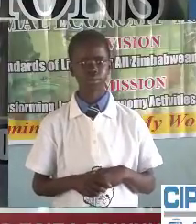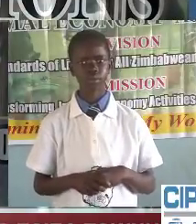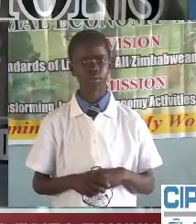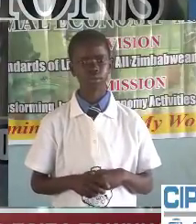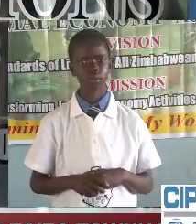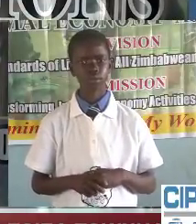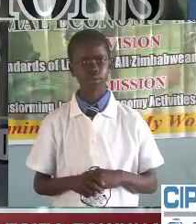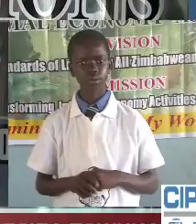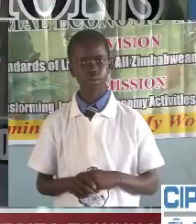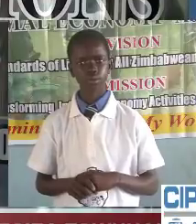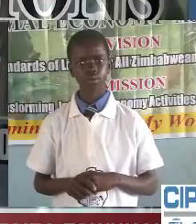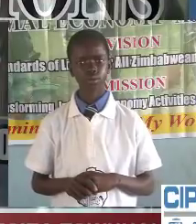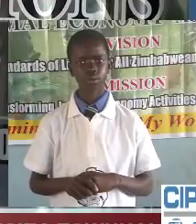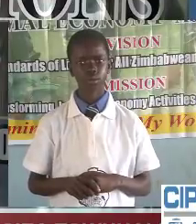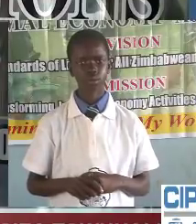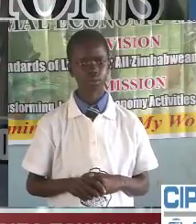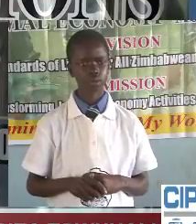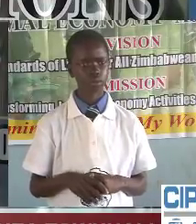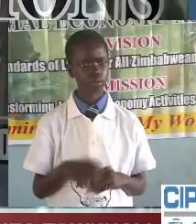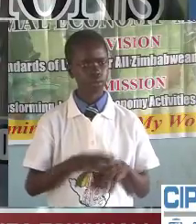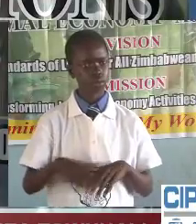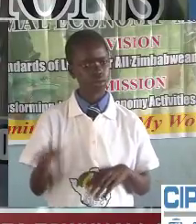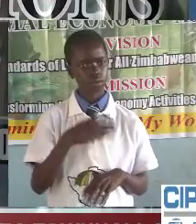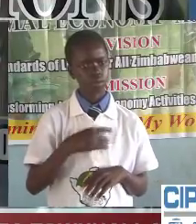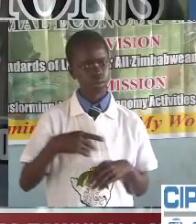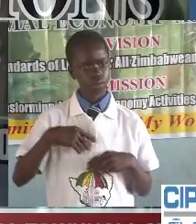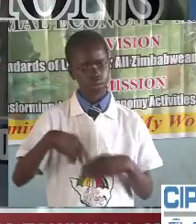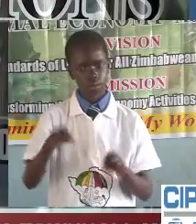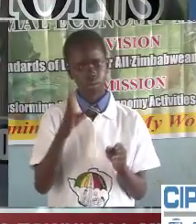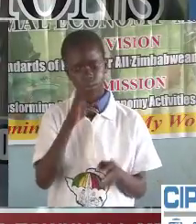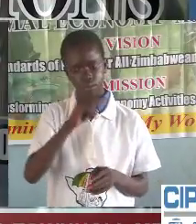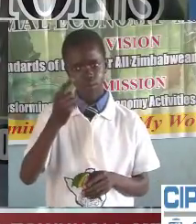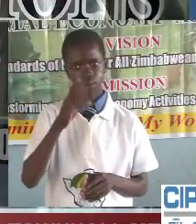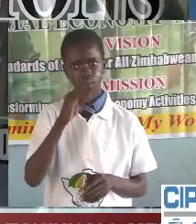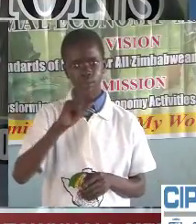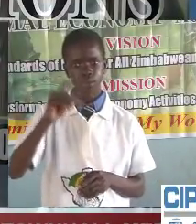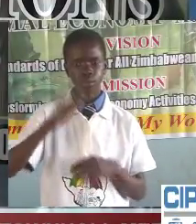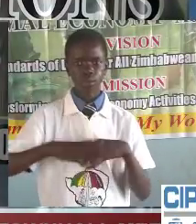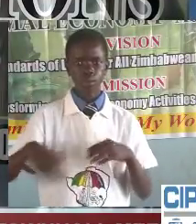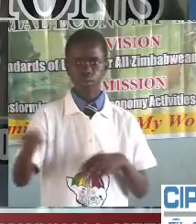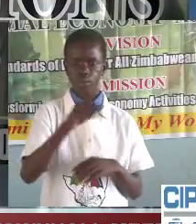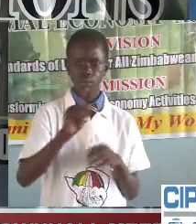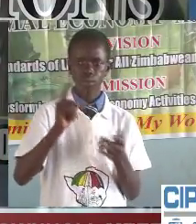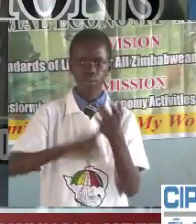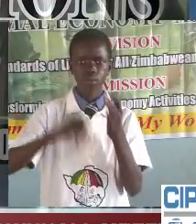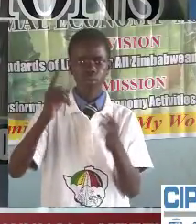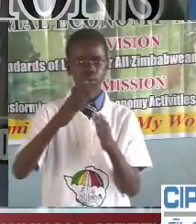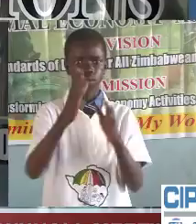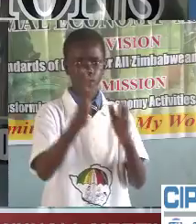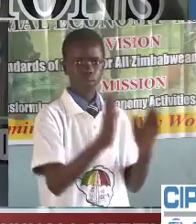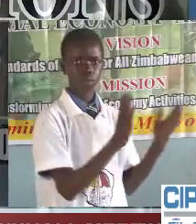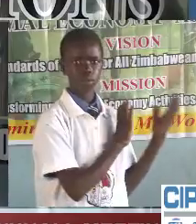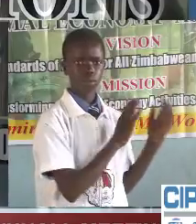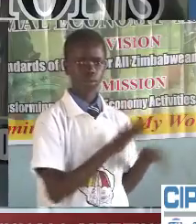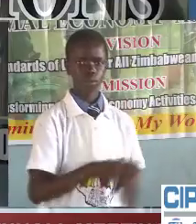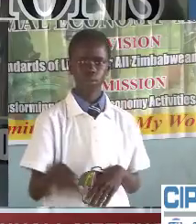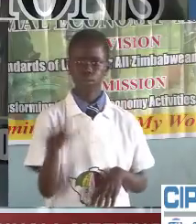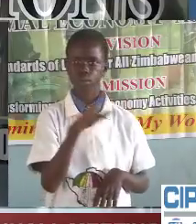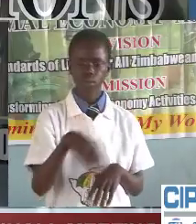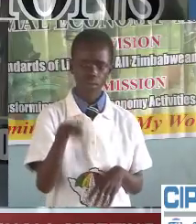Then ndoda kuinda panyaya yebridge redu iro rinonzi Chimusana